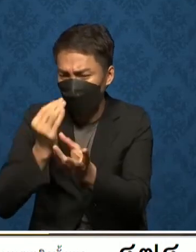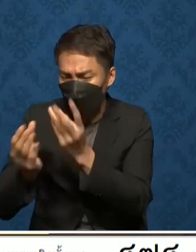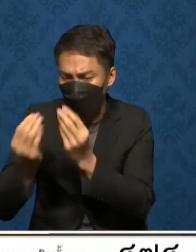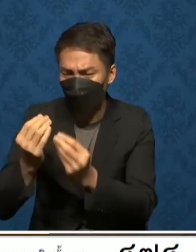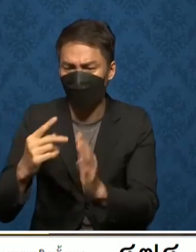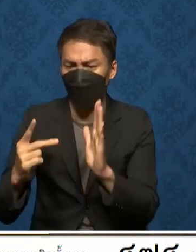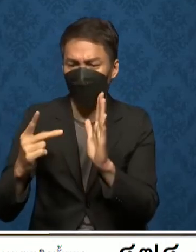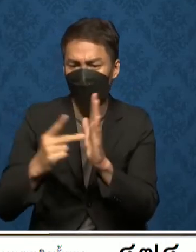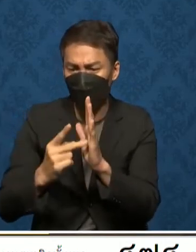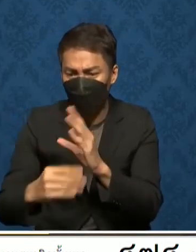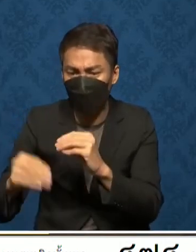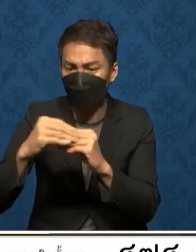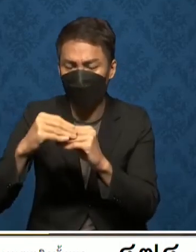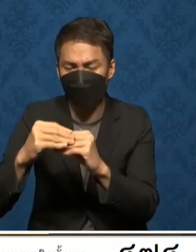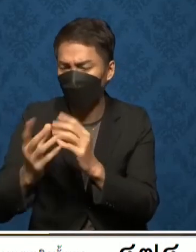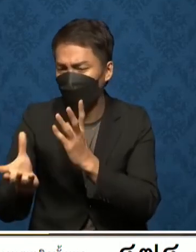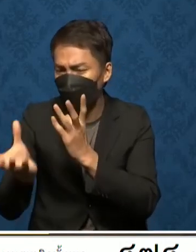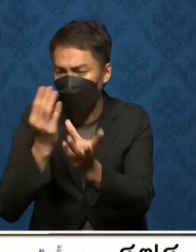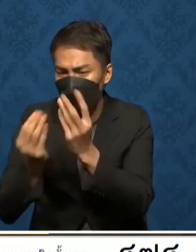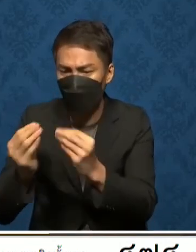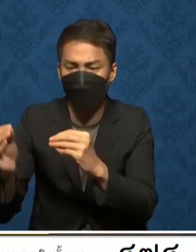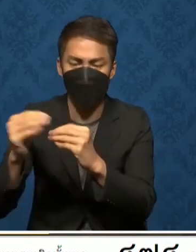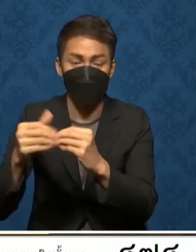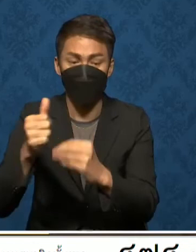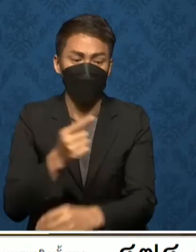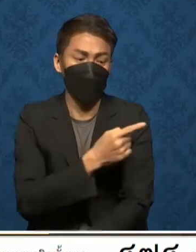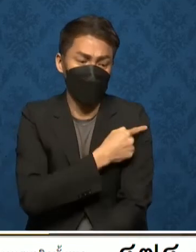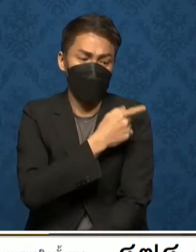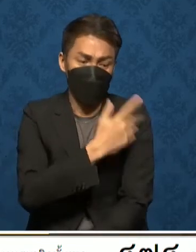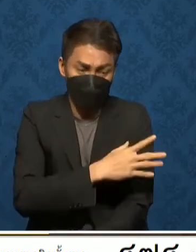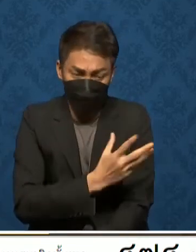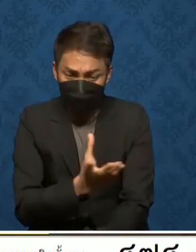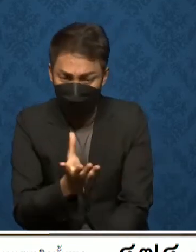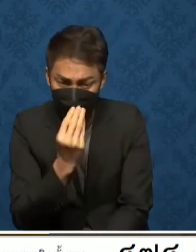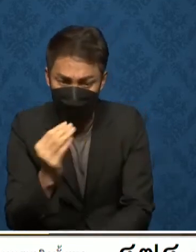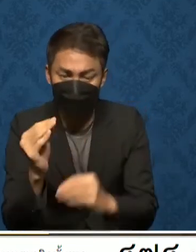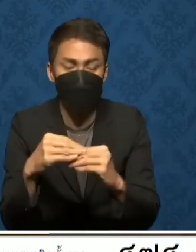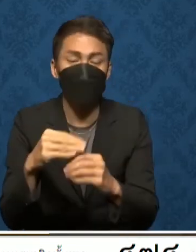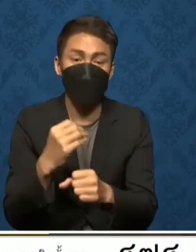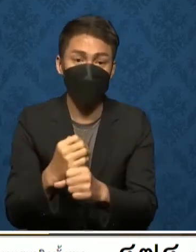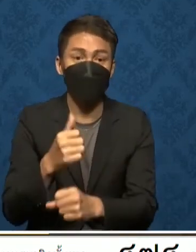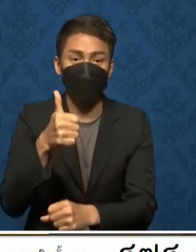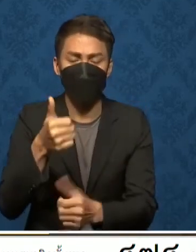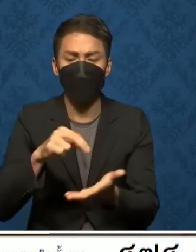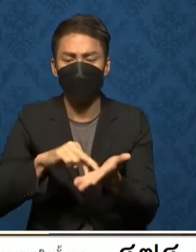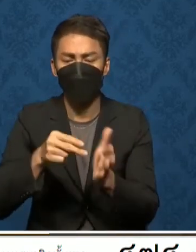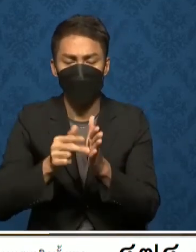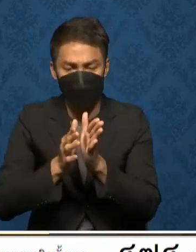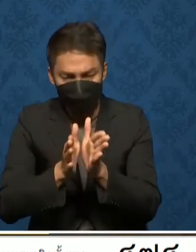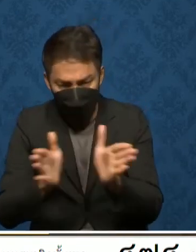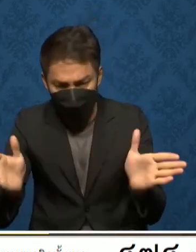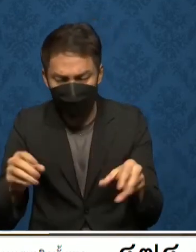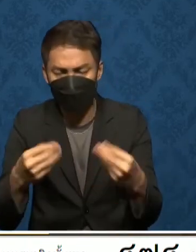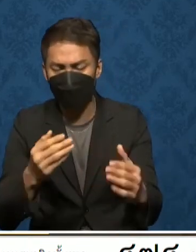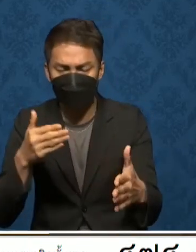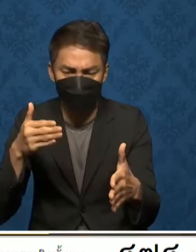ามารถกู้เพิ่มไปเรียนหลังปริญญาตรีได้ซึ่งอันนี้ก็เป็นการเปิดช่องให้การเข้าถึงก